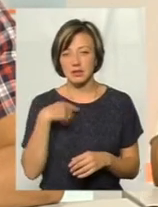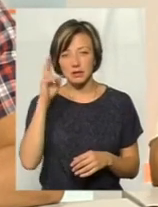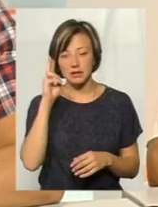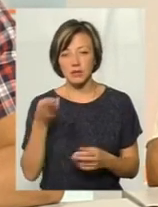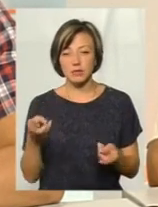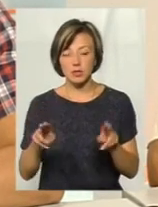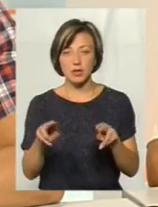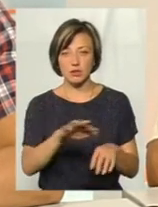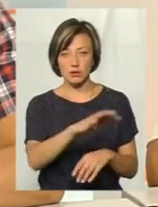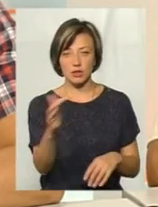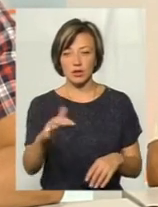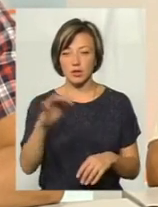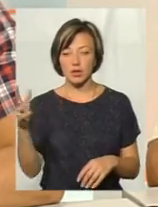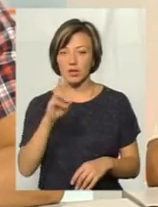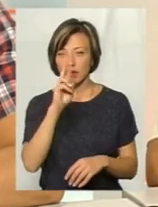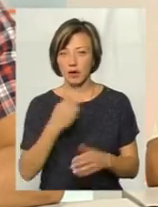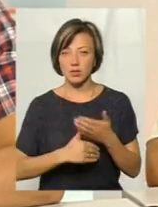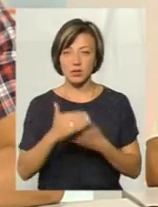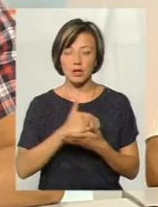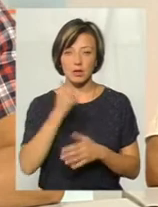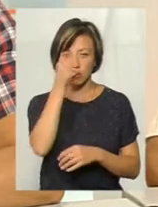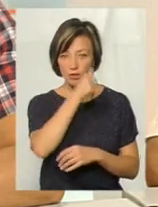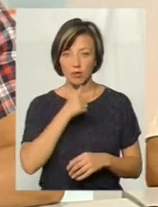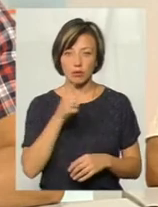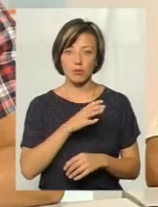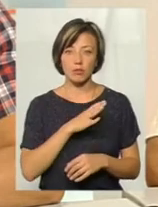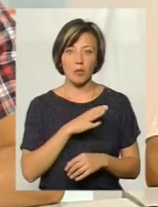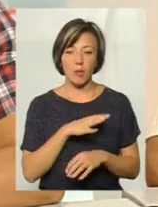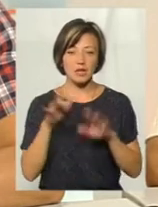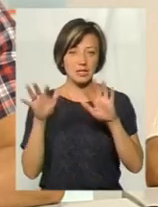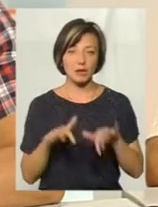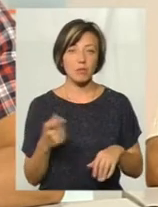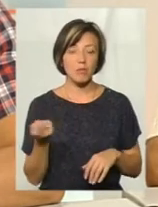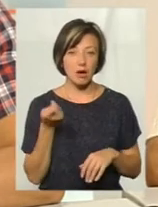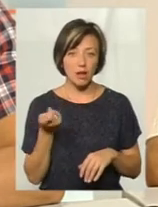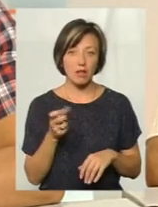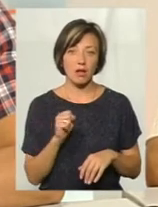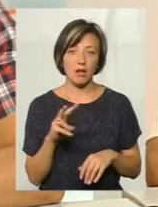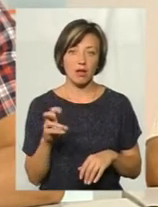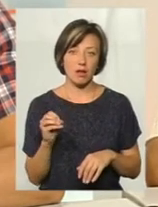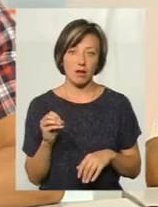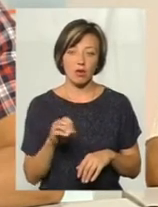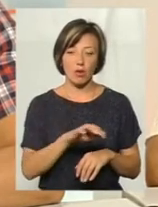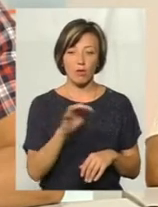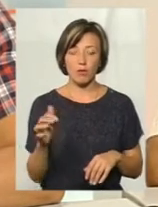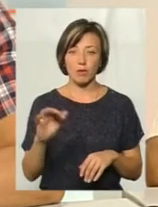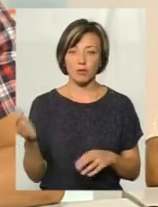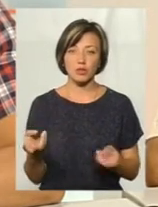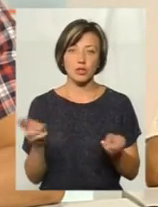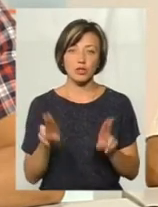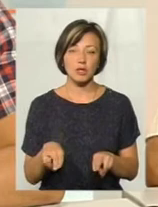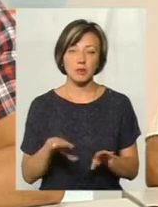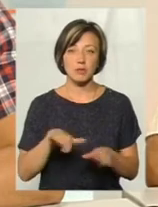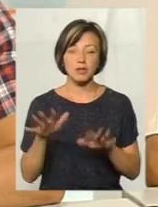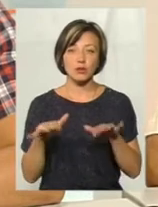позалишалося. Два останніх роки не так багато було сьогодні снігу, і ті кубки позалишались. Знову ж таки,